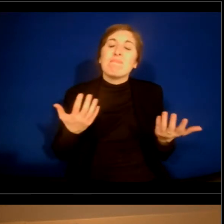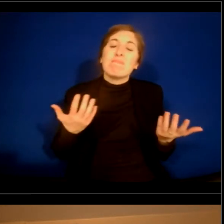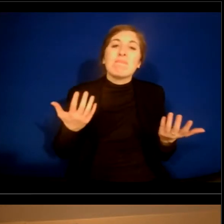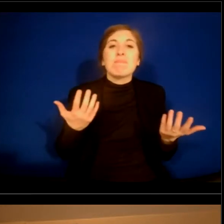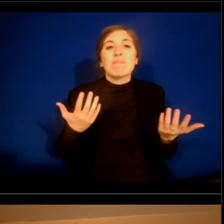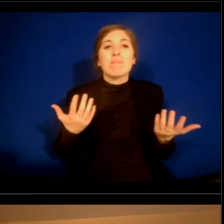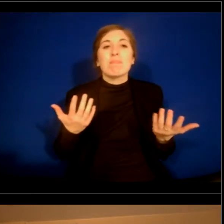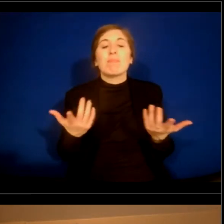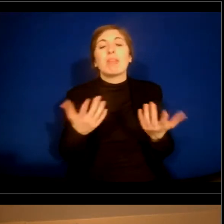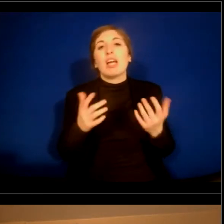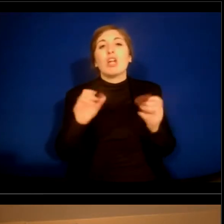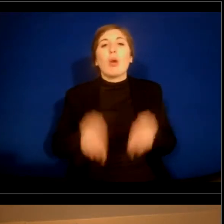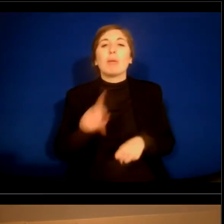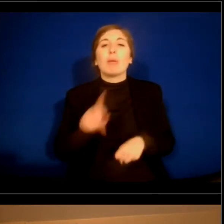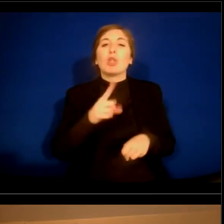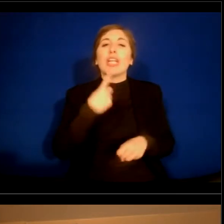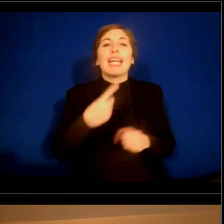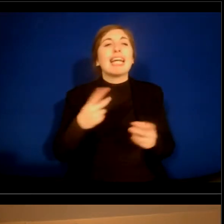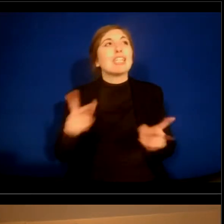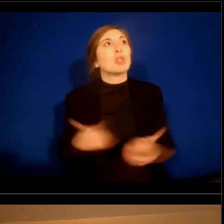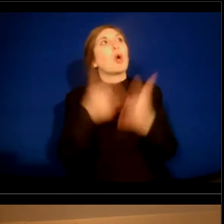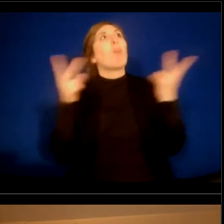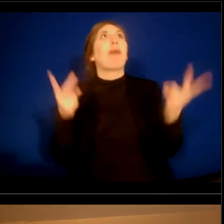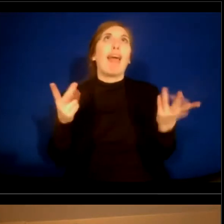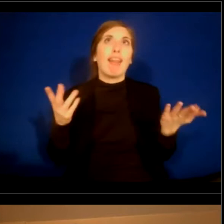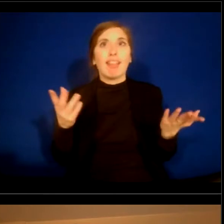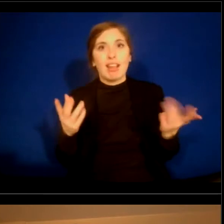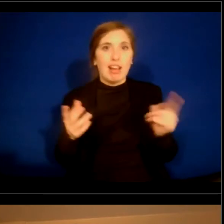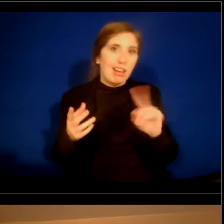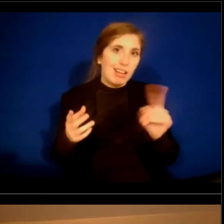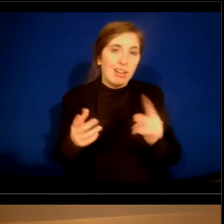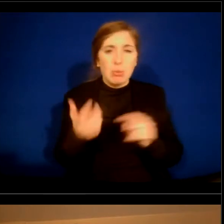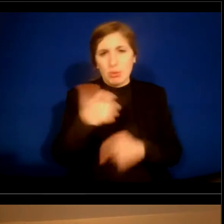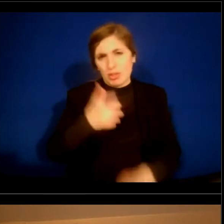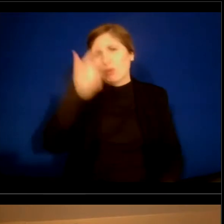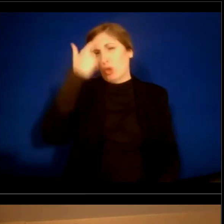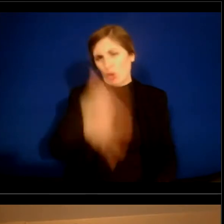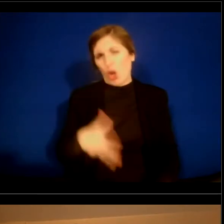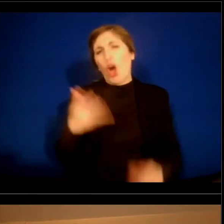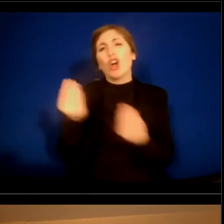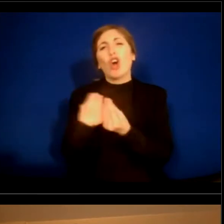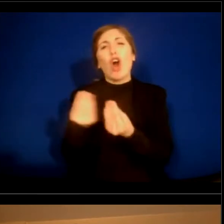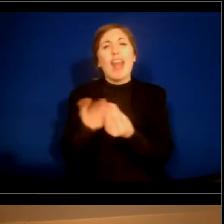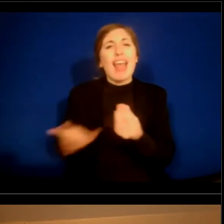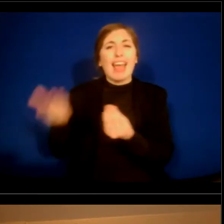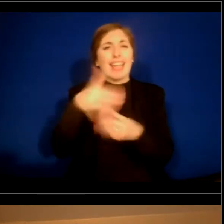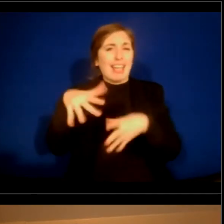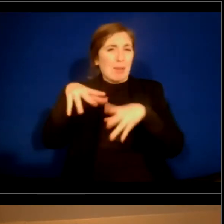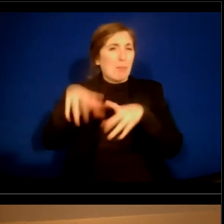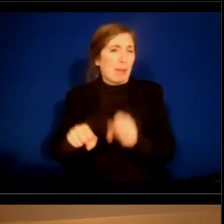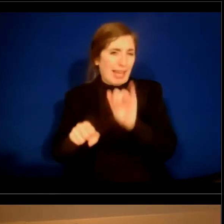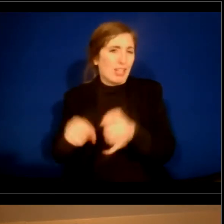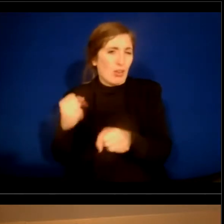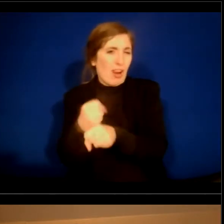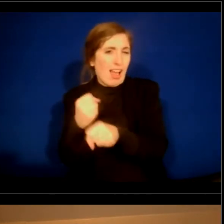non posso dire una scoperta perché naturalmente so che i colleghi intervengono normalmente, ma siccome